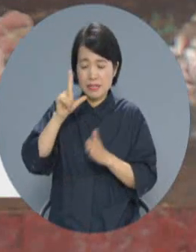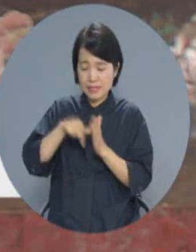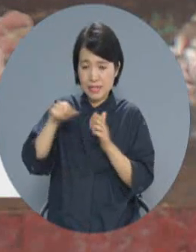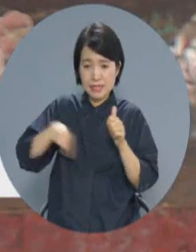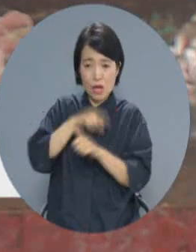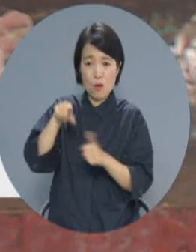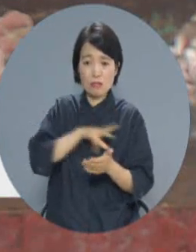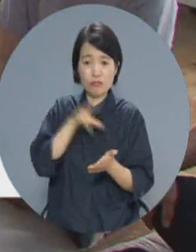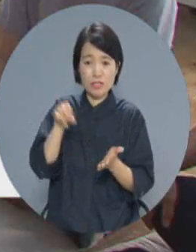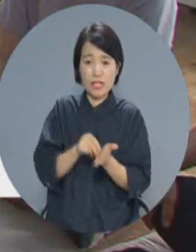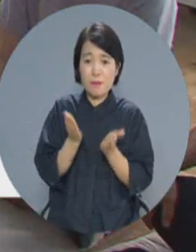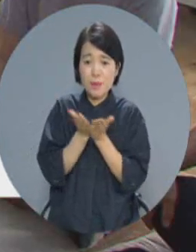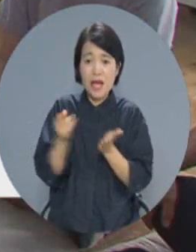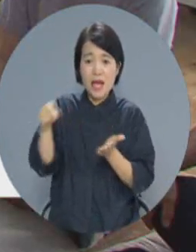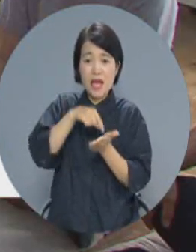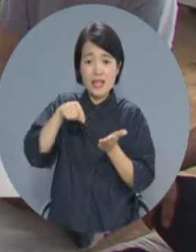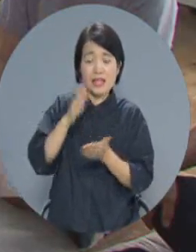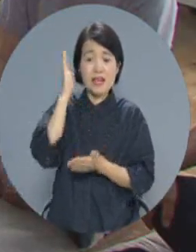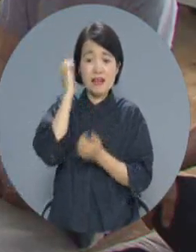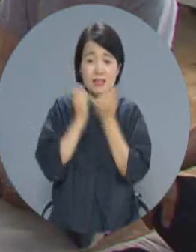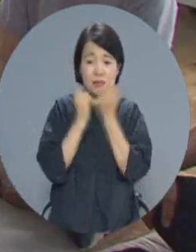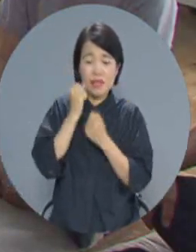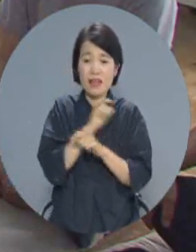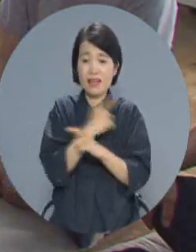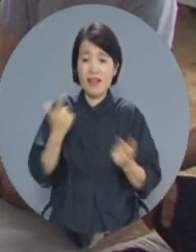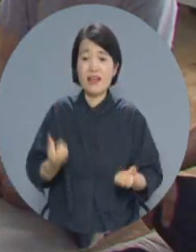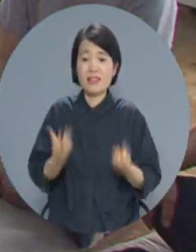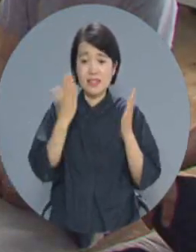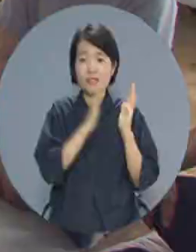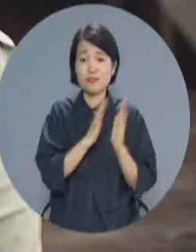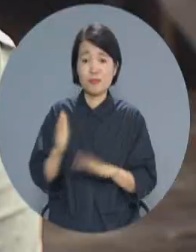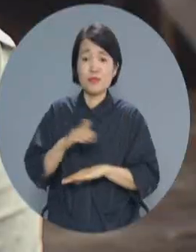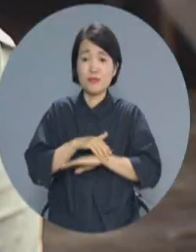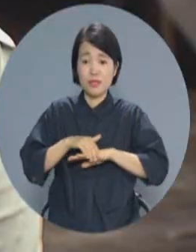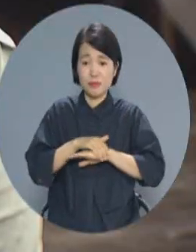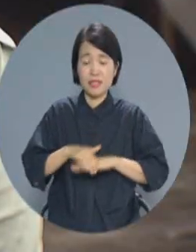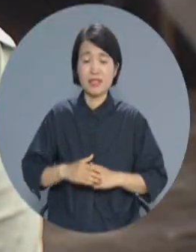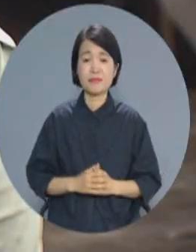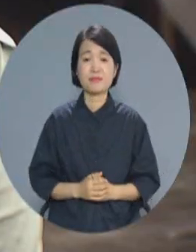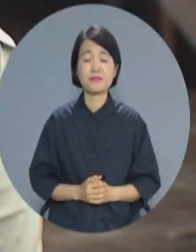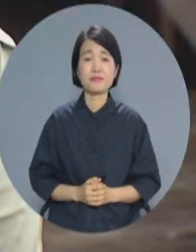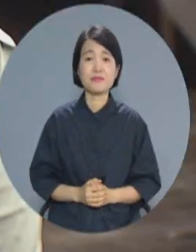배경을 주제로 선상 세미나 등 다양한 행사를 개최할 예정입니다.